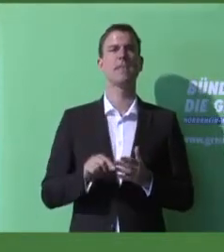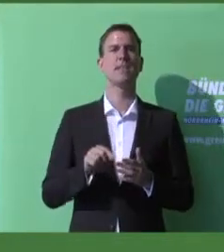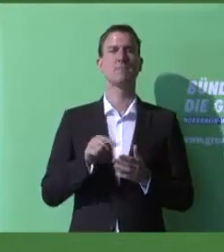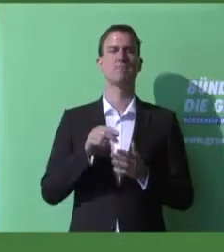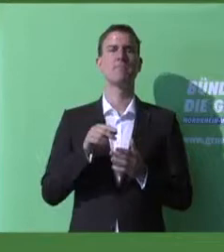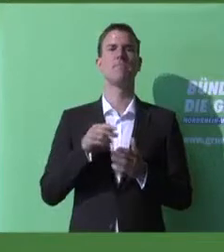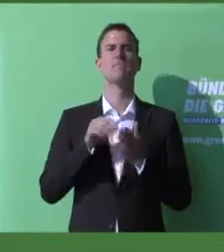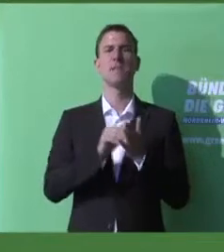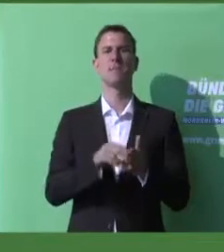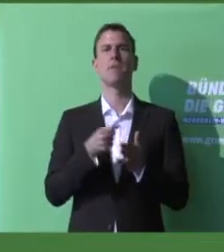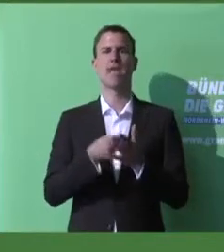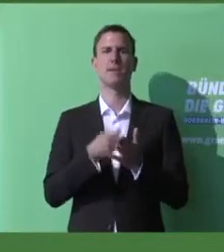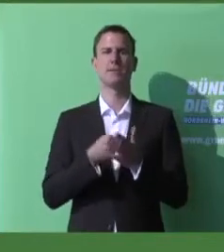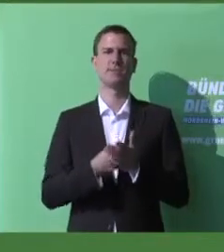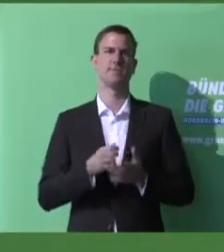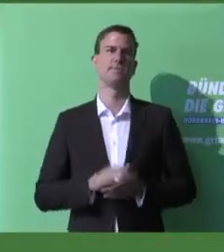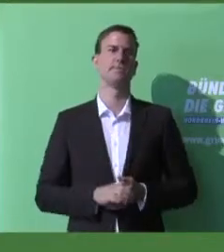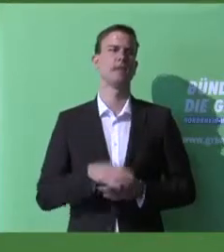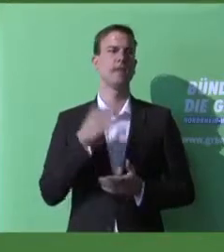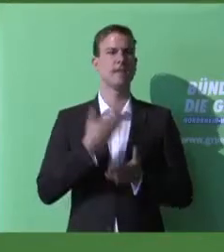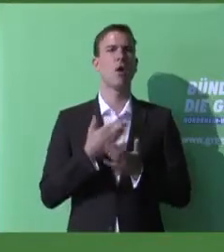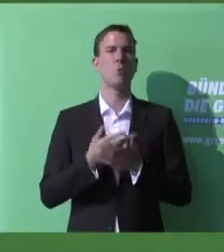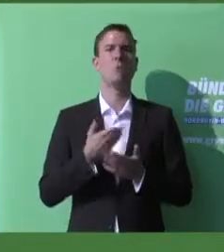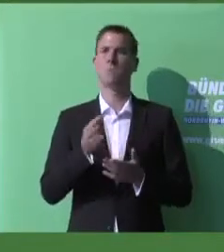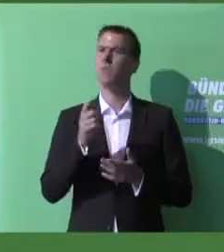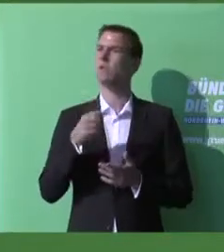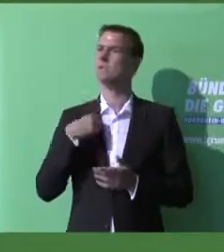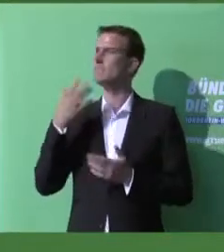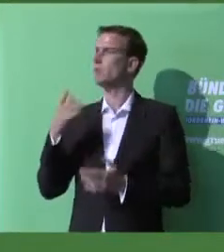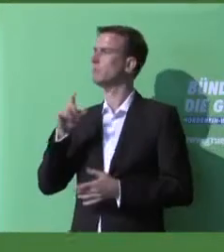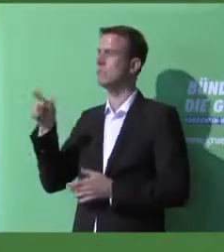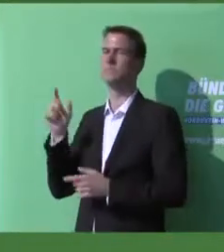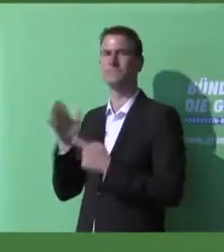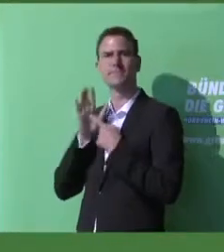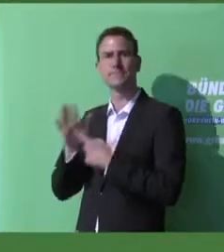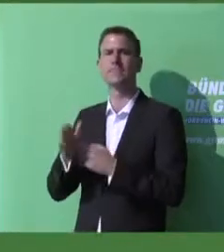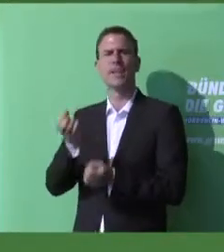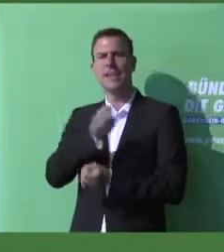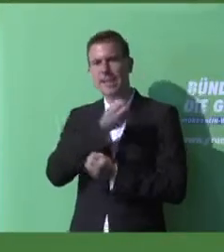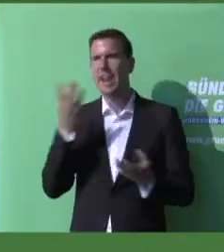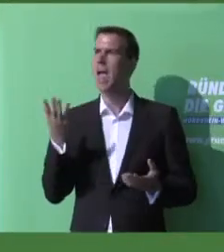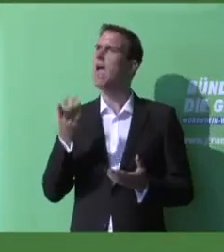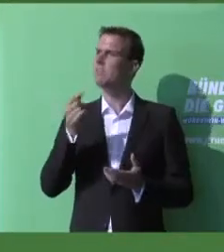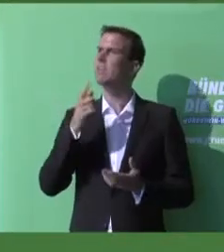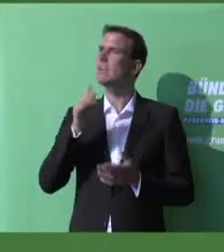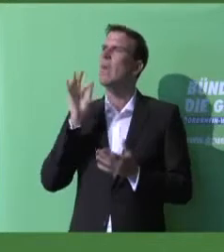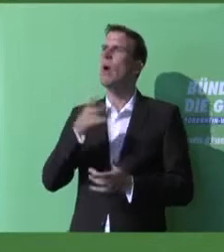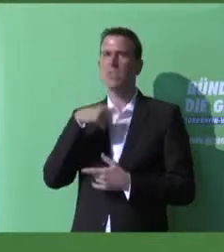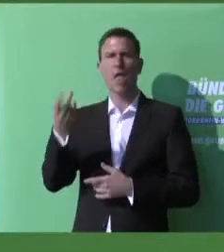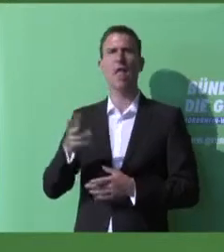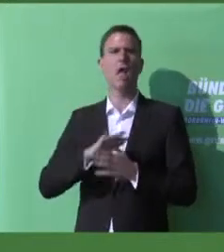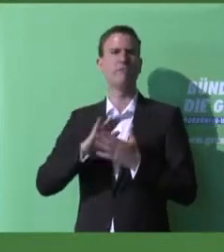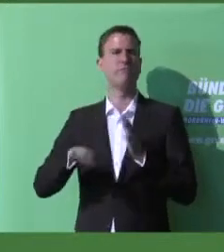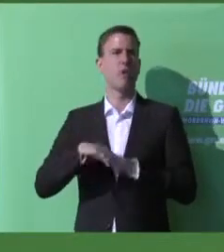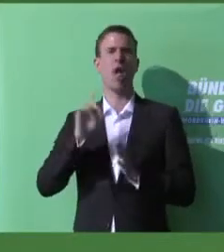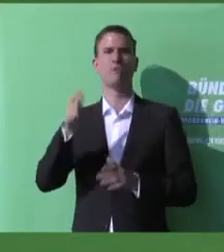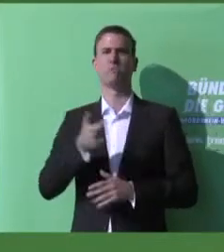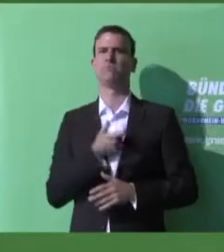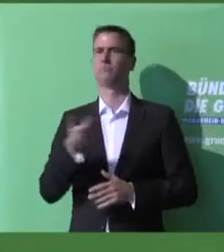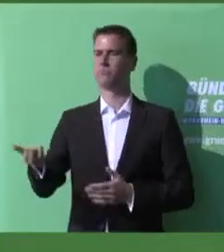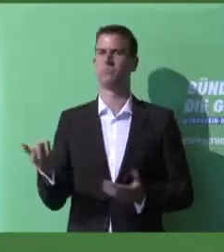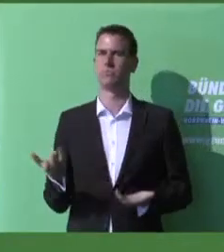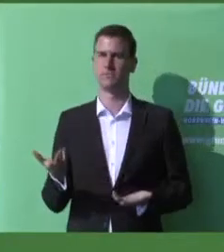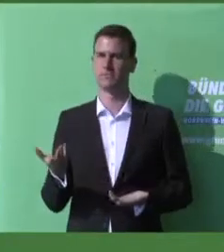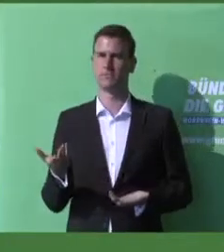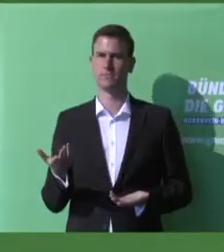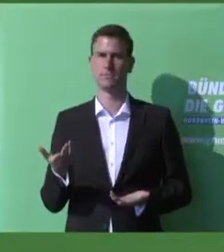Regierung verspricht den Menschen das Blaue vom Himmel, um sie sogleich danach im Regen stehen zu lassen. In Berlin nennt